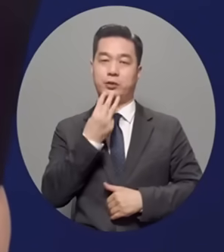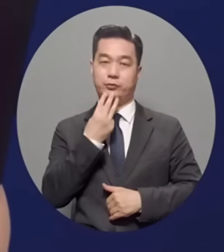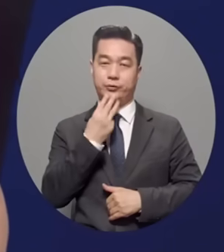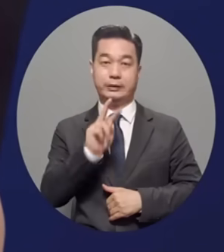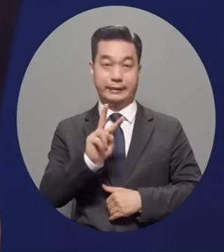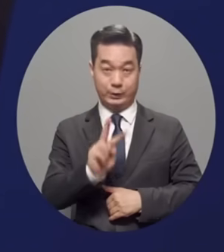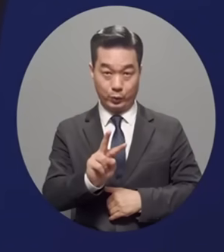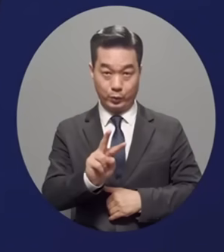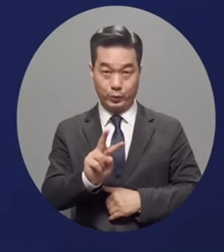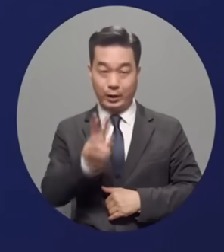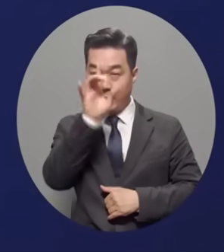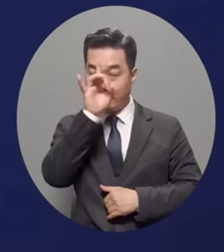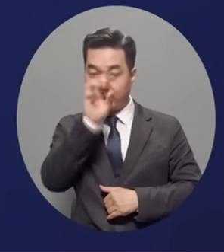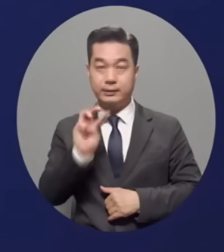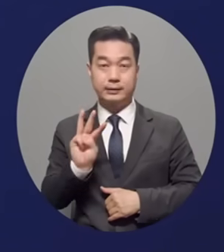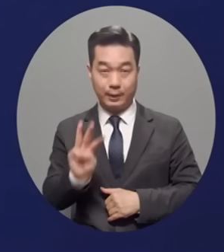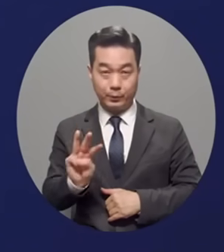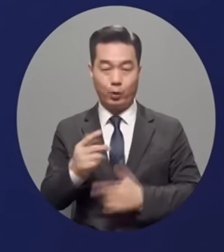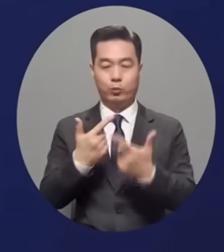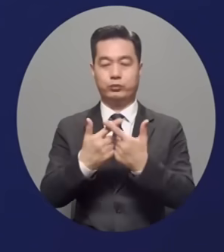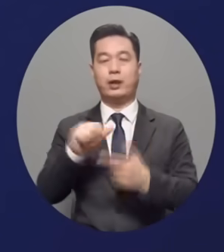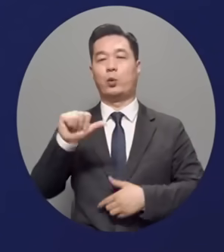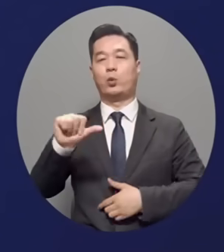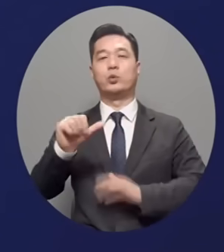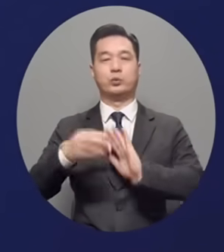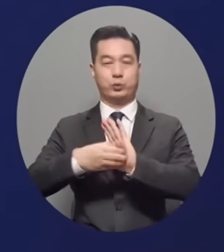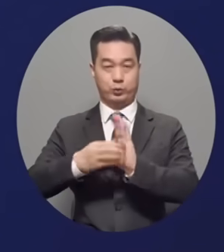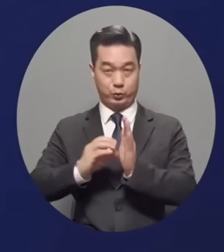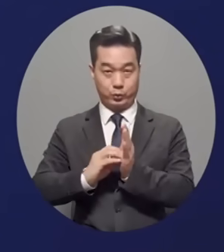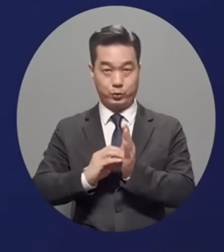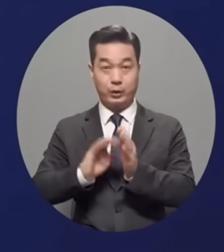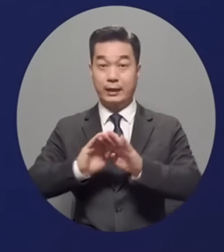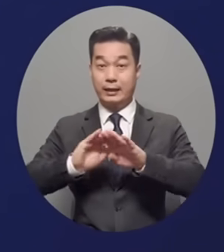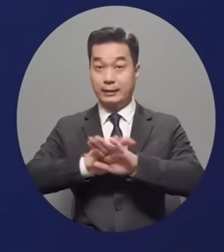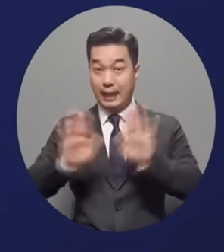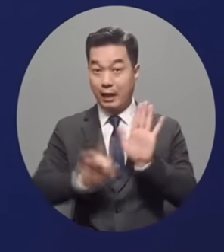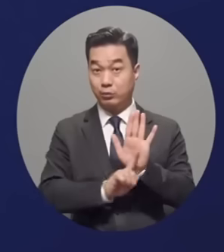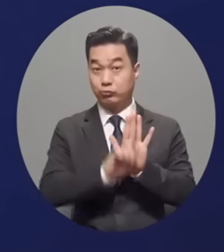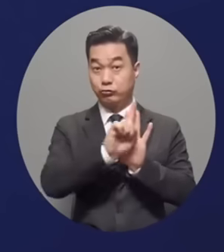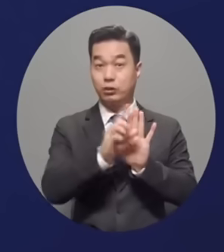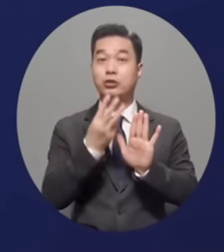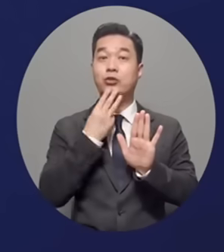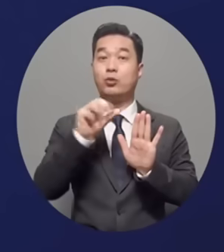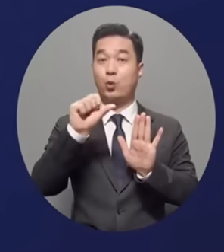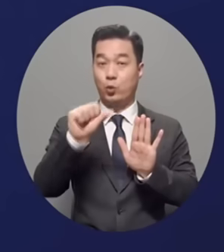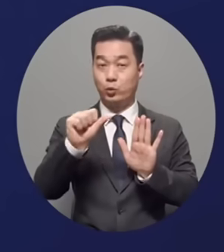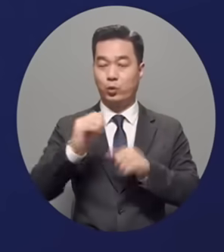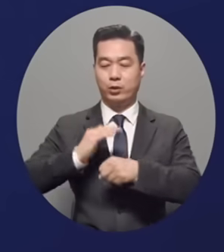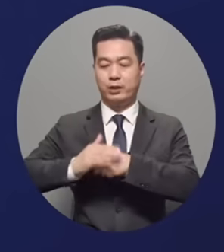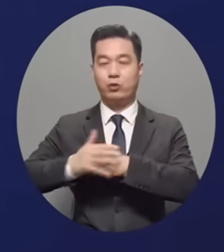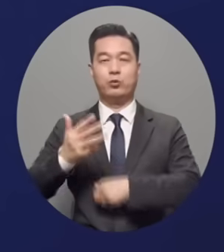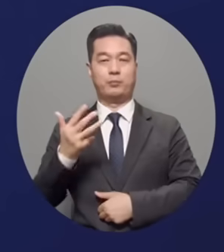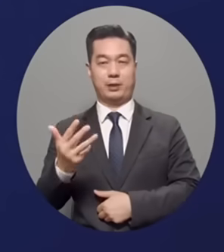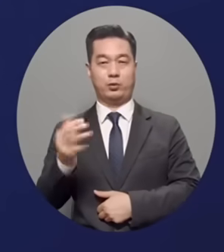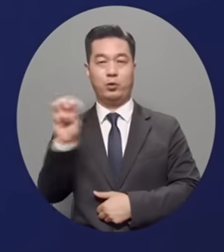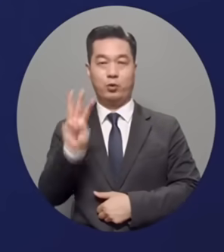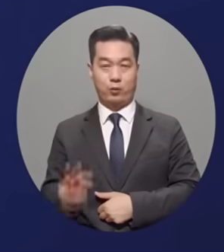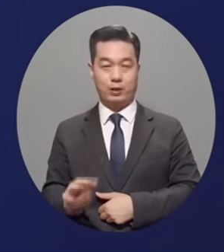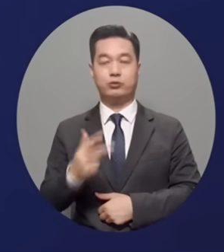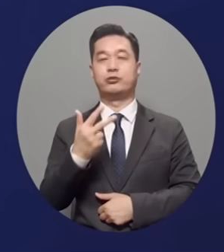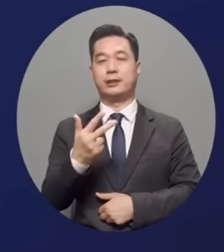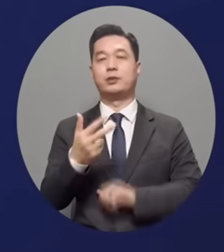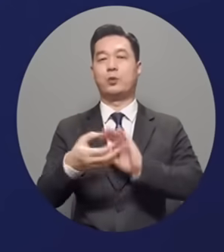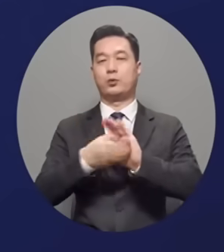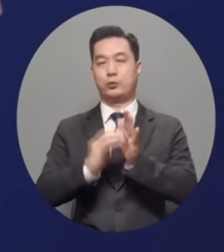2도, 강릉 3도, 부산 5도를 보이겠고요. 낮 최고 기온도 서울이 5도, 대구 8도, 광주는